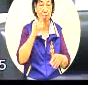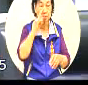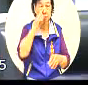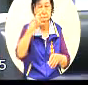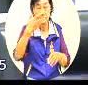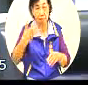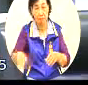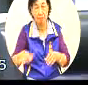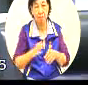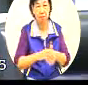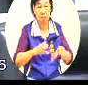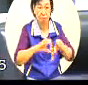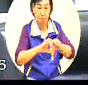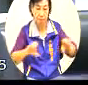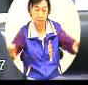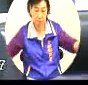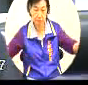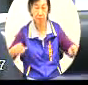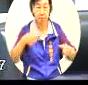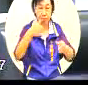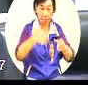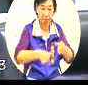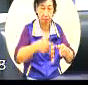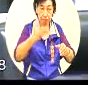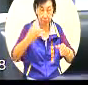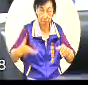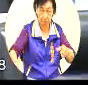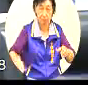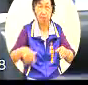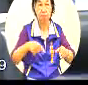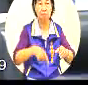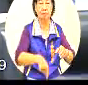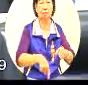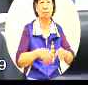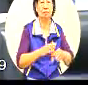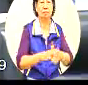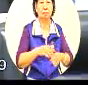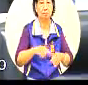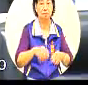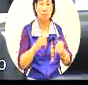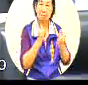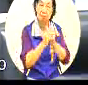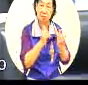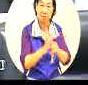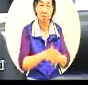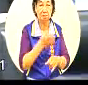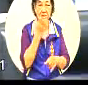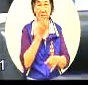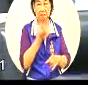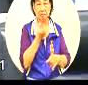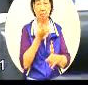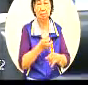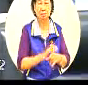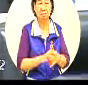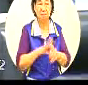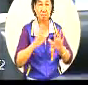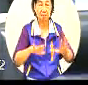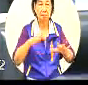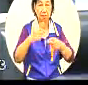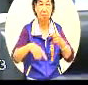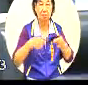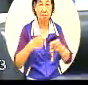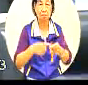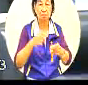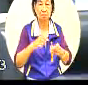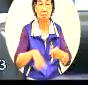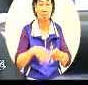接管的民众，他反而比较吃亏。 因为伊第一几年就要交一个啥货啊，叫做